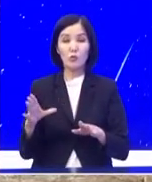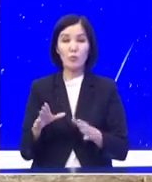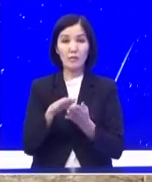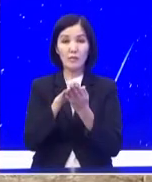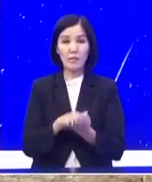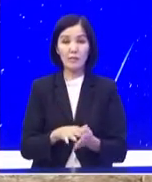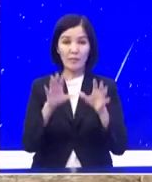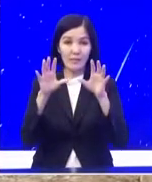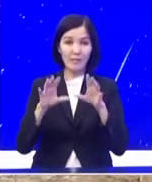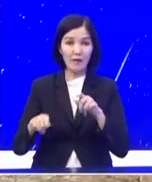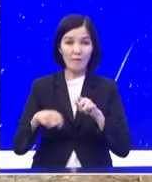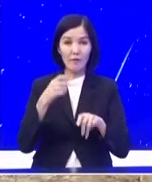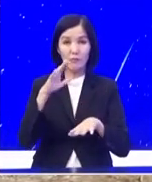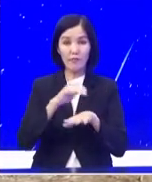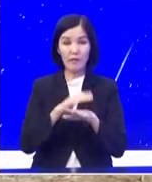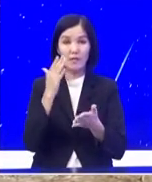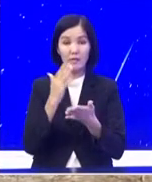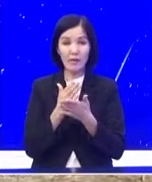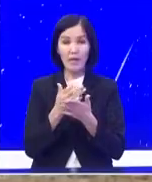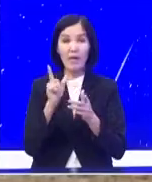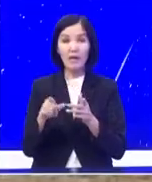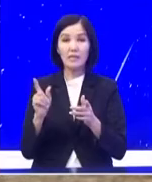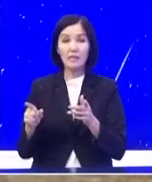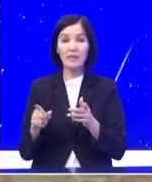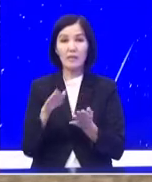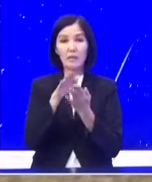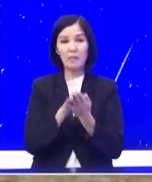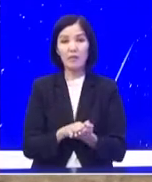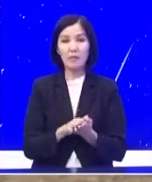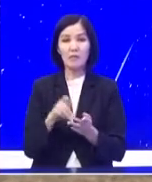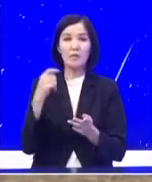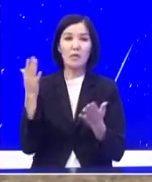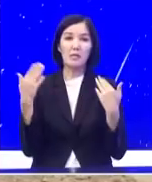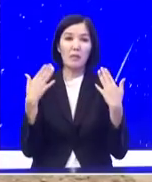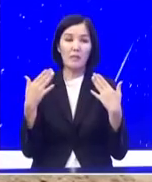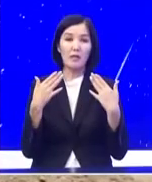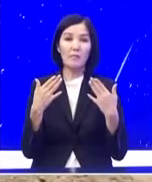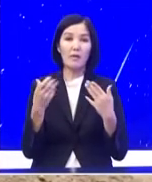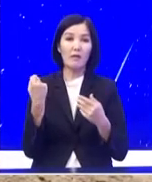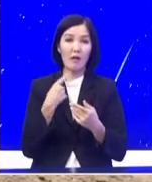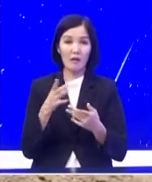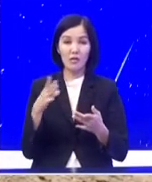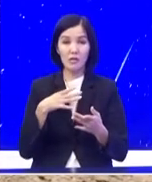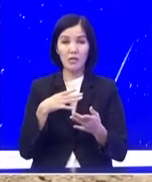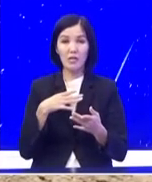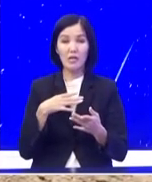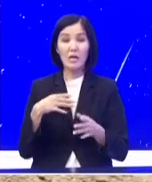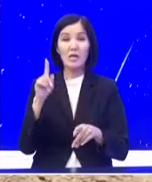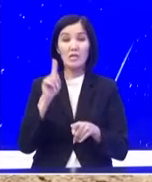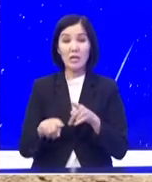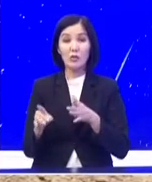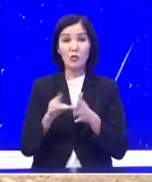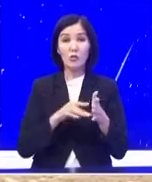басында заң бұзушылық фактілері де тіркелген. Азаматтар бейіт басында көкке шығып, ішімдік ішкен. Бұл жұмыстар жылдам қолға